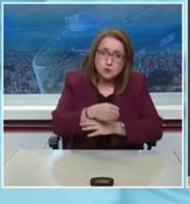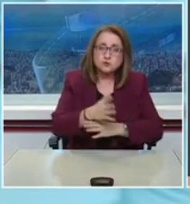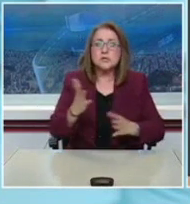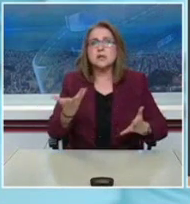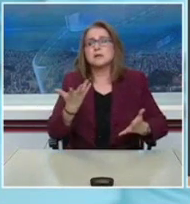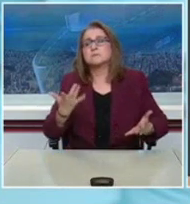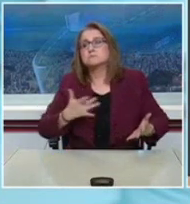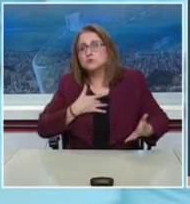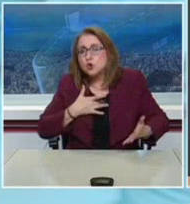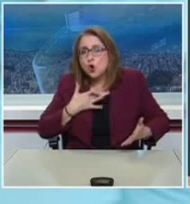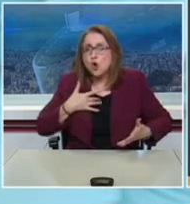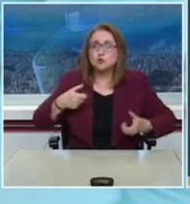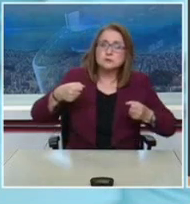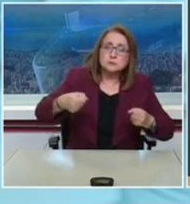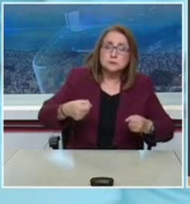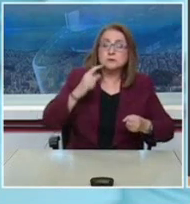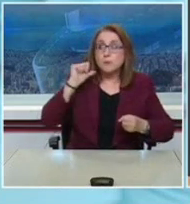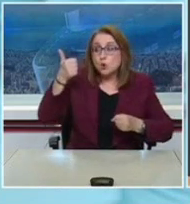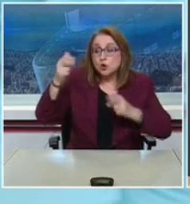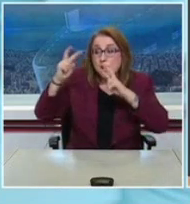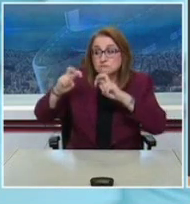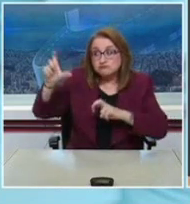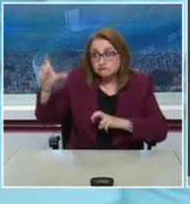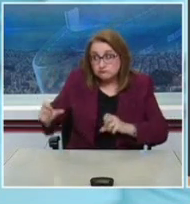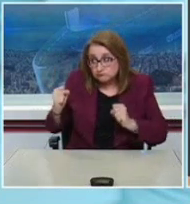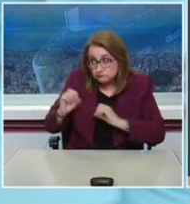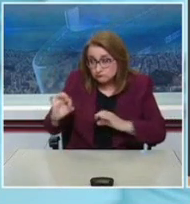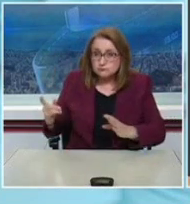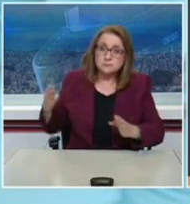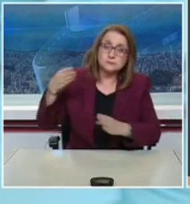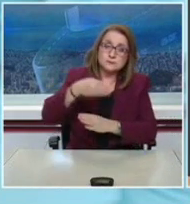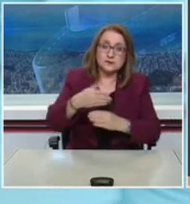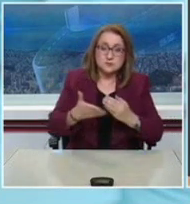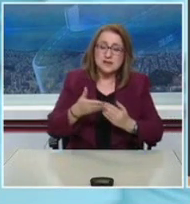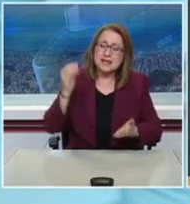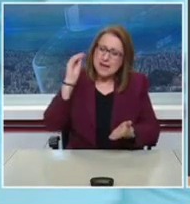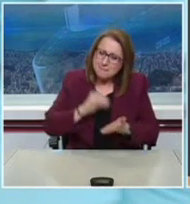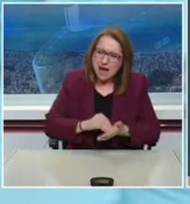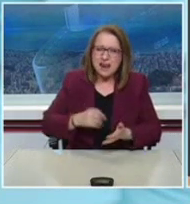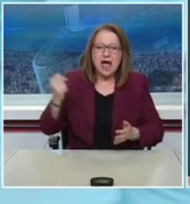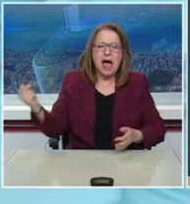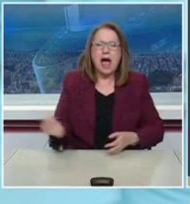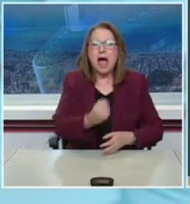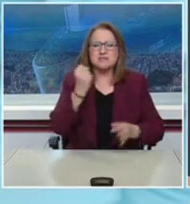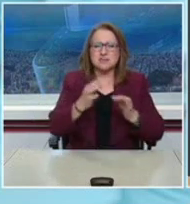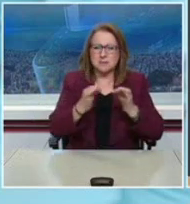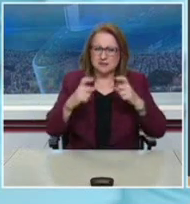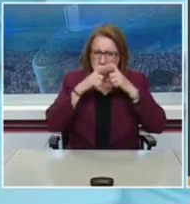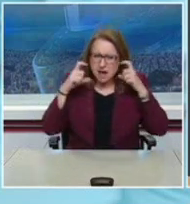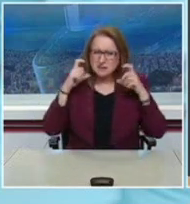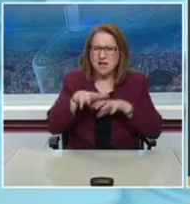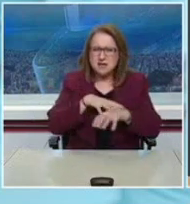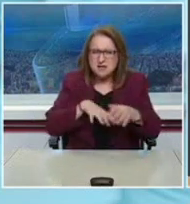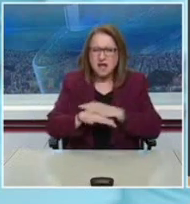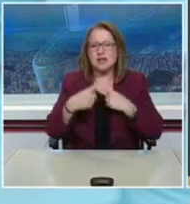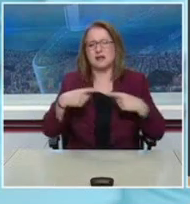και από άτομα που δεν έχουν κανένα σύμπτωμα, και πάλι σε αυτές τις περιπτώσεις η είσοδος γίνεται με αυστηρά μέτρα προστασίας.